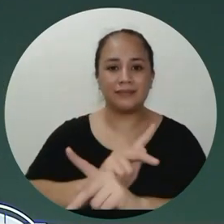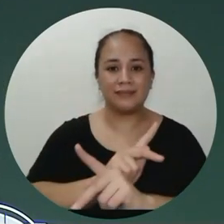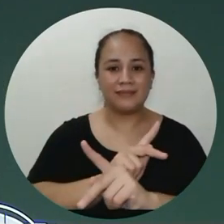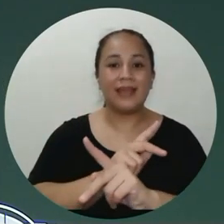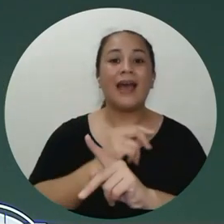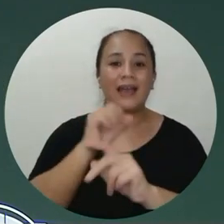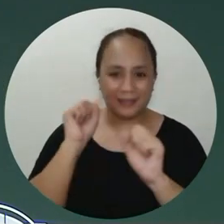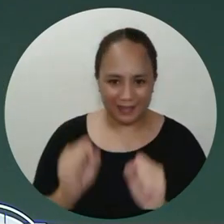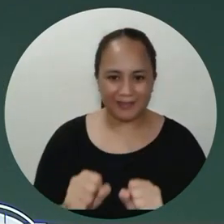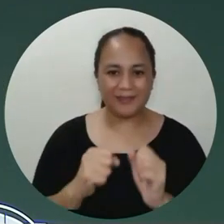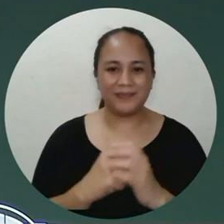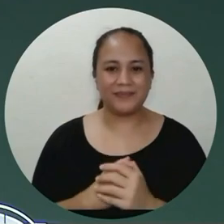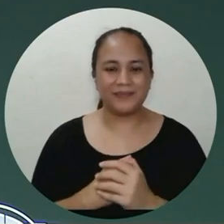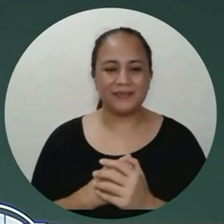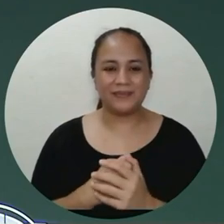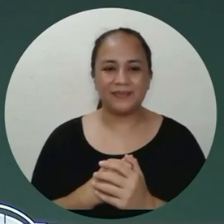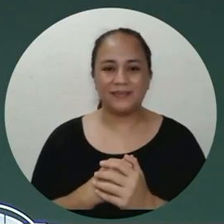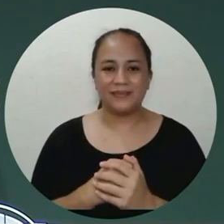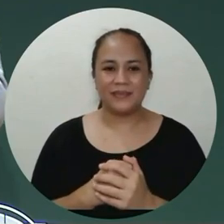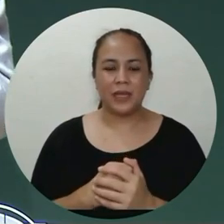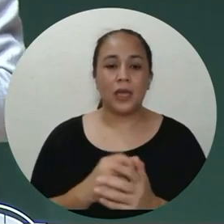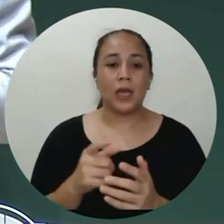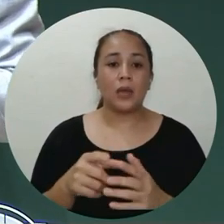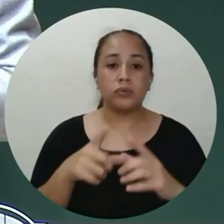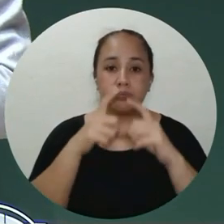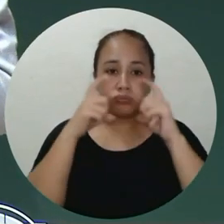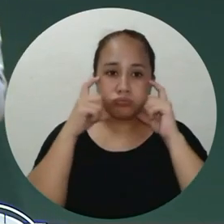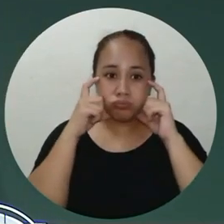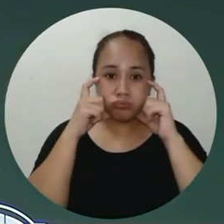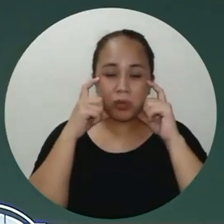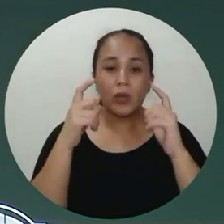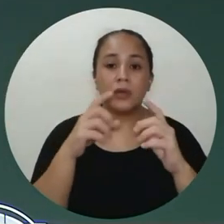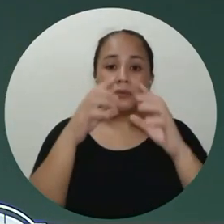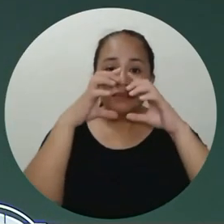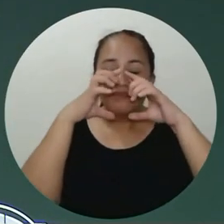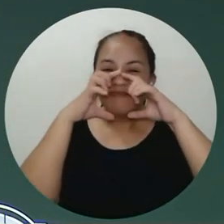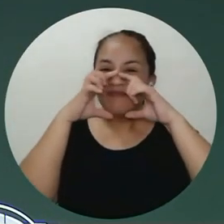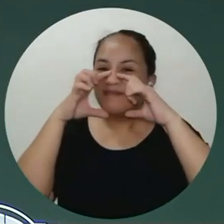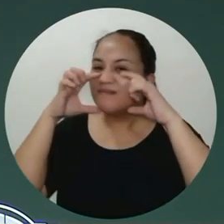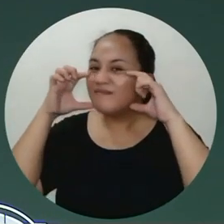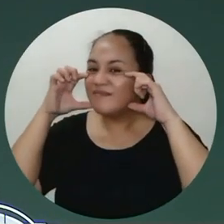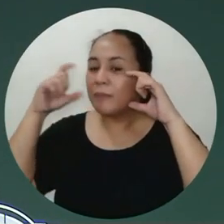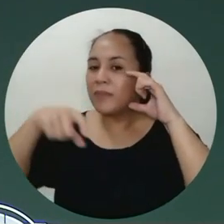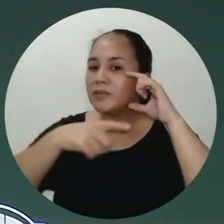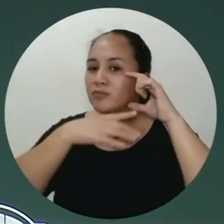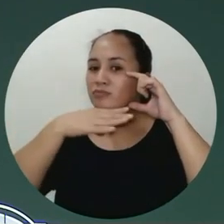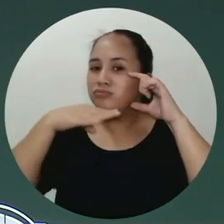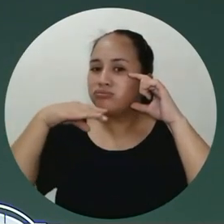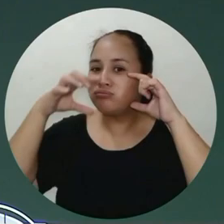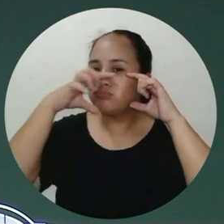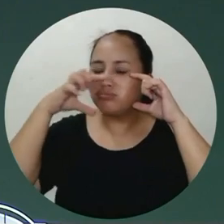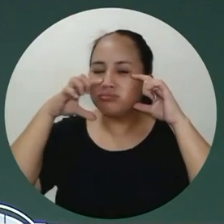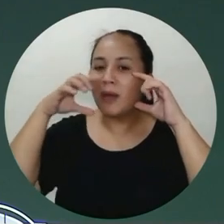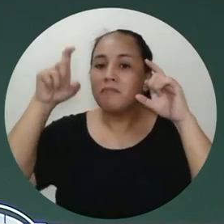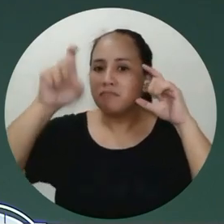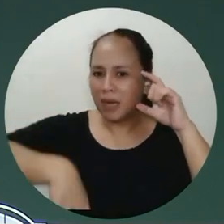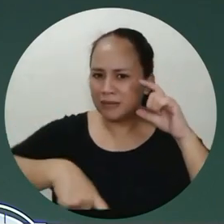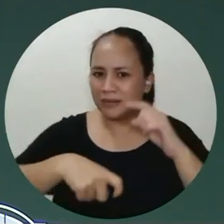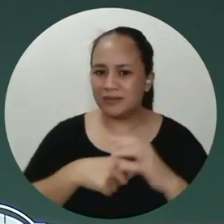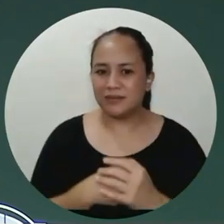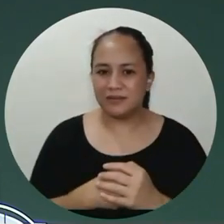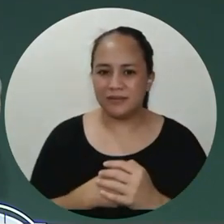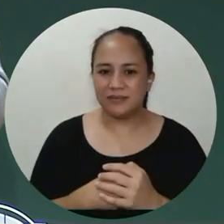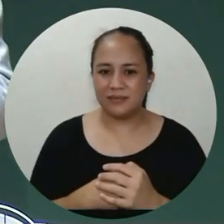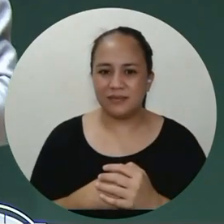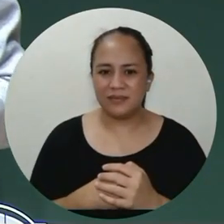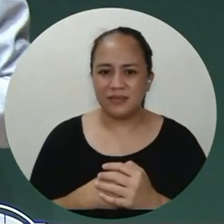코를 완전히 막아야 되죠. And when you wear your mask your mouth and your nose must be fully covered. 근데 마스크를 쓰기는 쓰는데